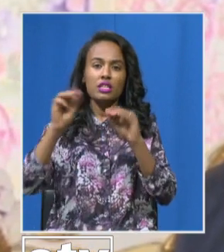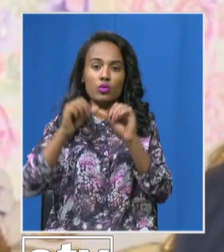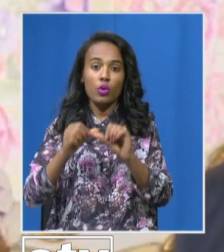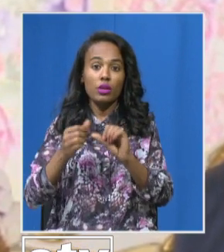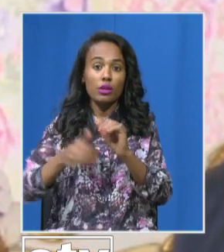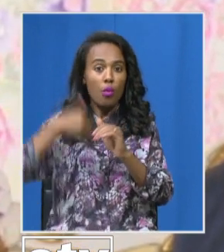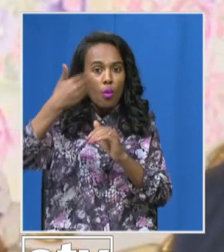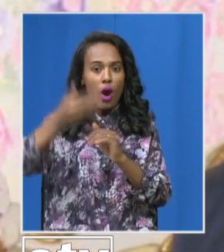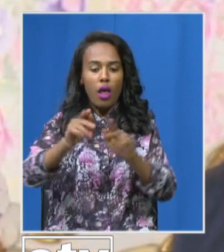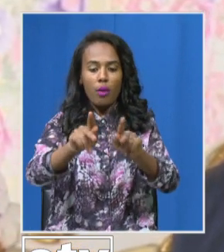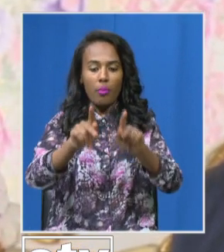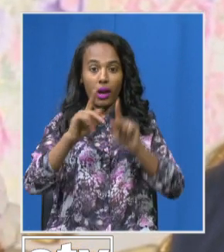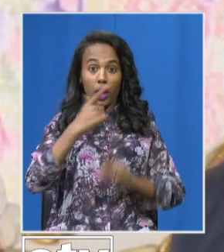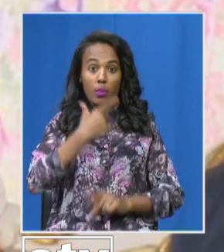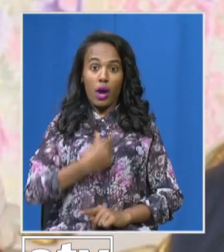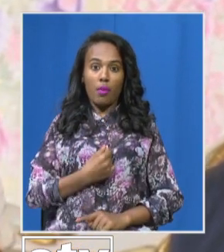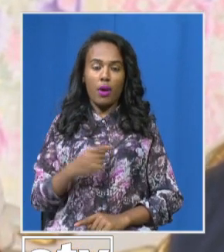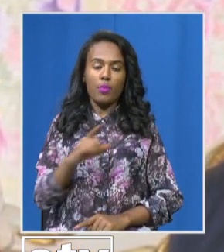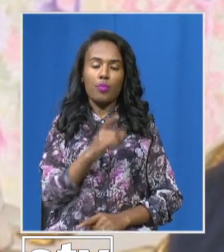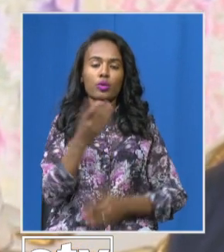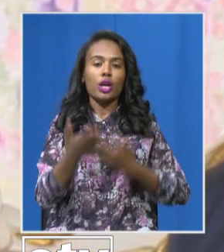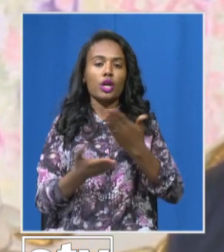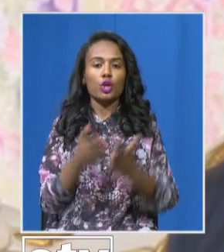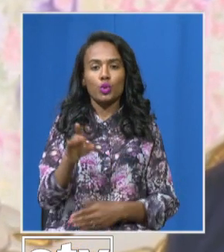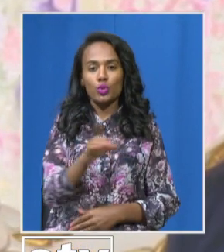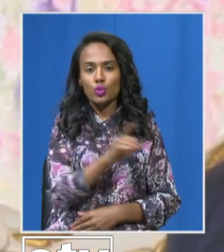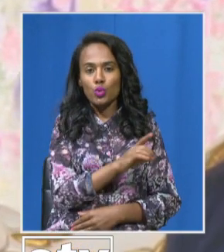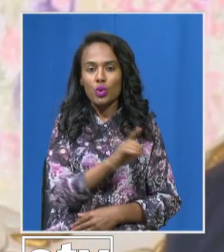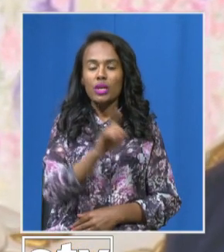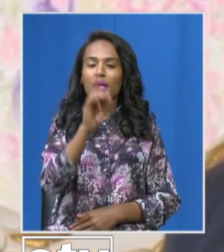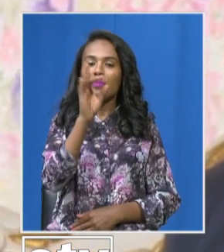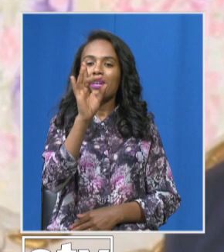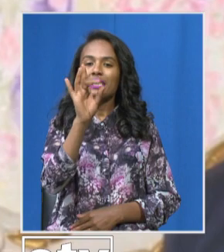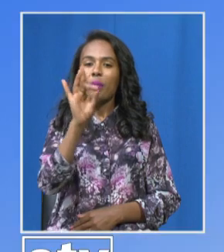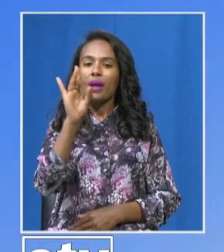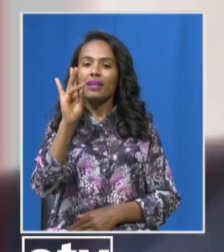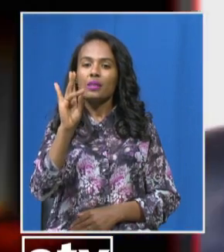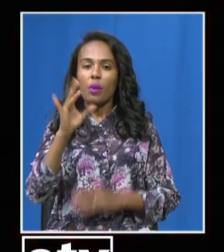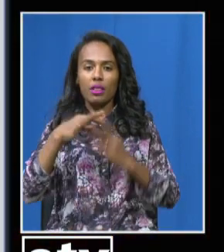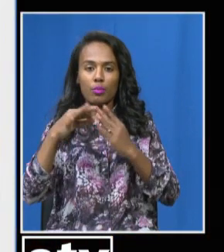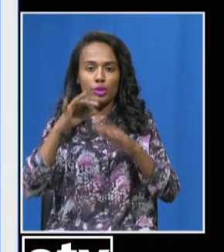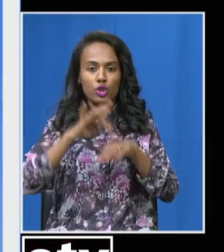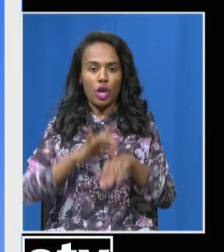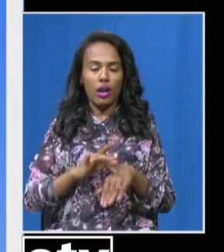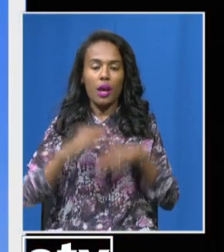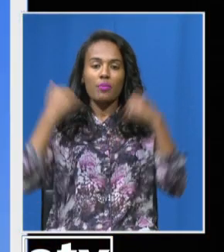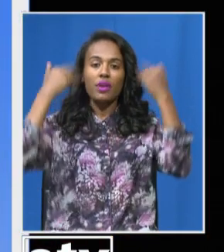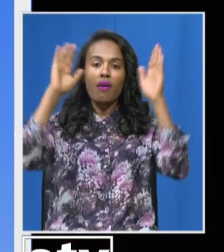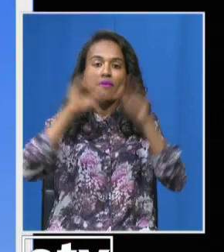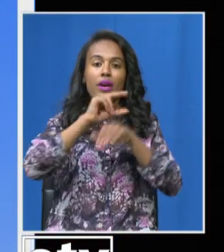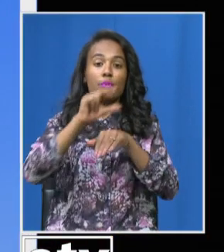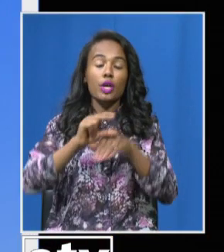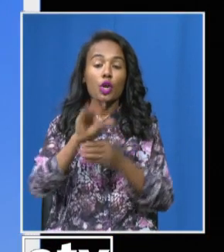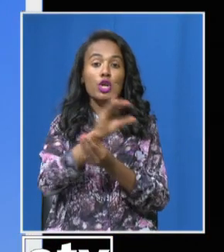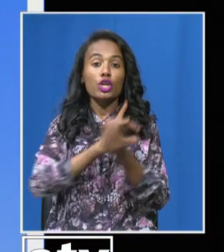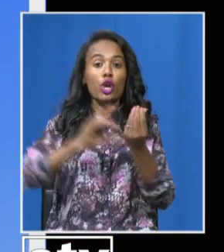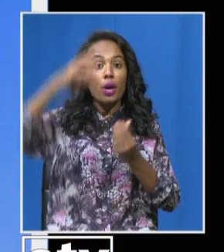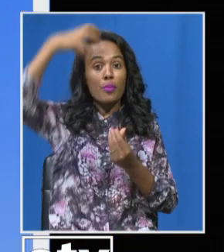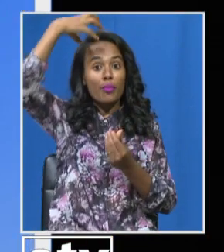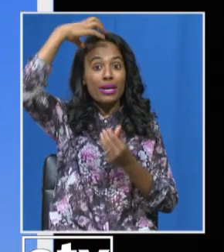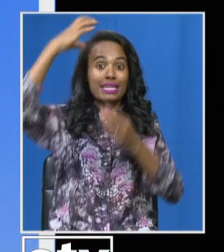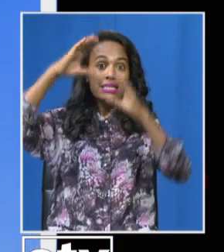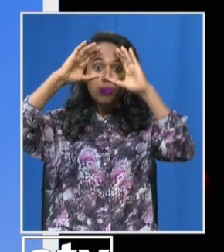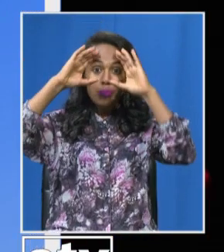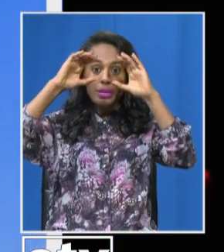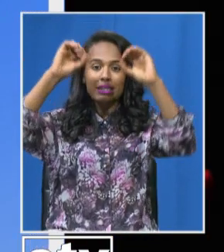በኋላ የፓርላማ አባል በመሆን ያገለገሉ ሲሆን በ1987 ምርጫ ላይም የአፋር ብሔራዊ ክልላዊ መንግስት